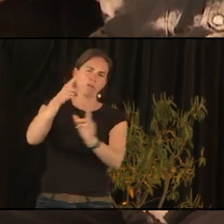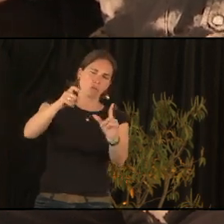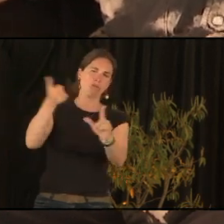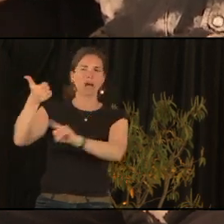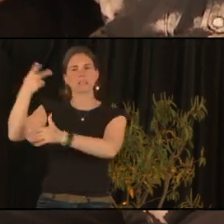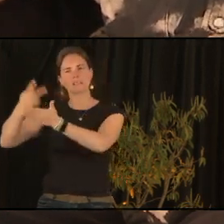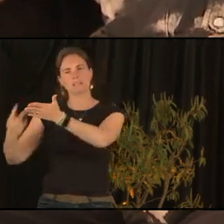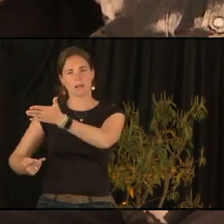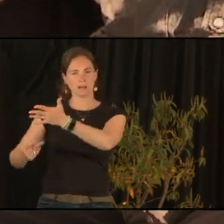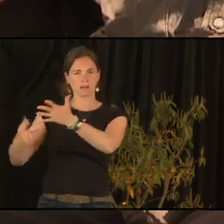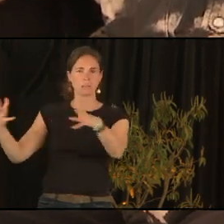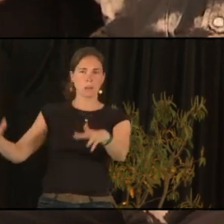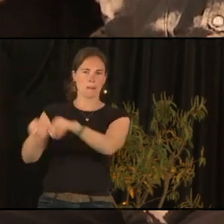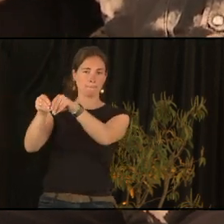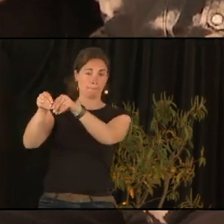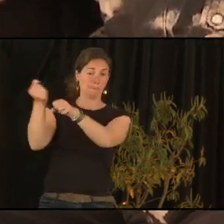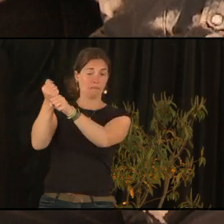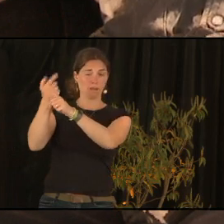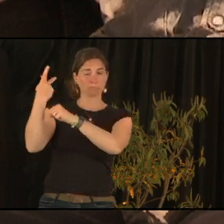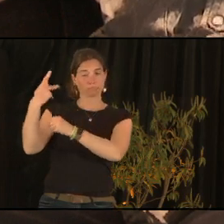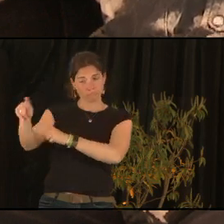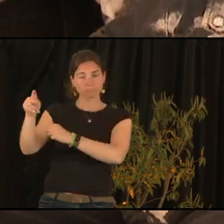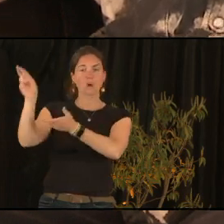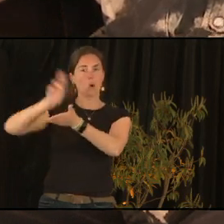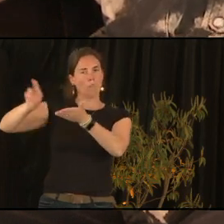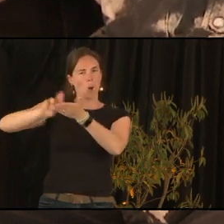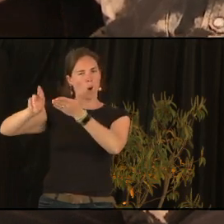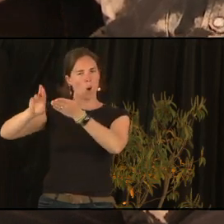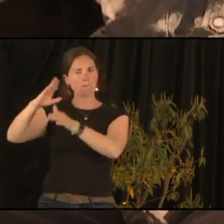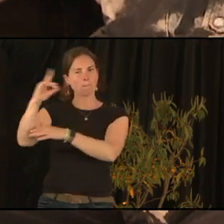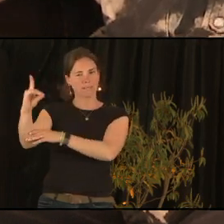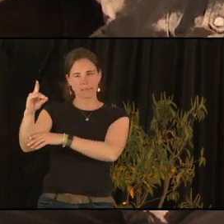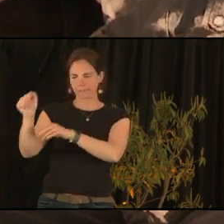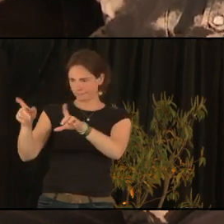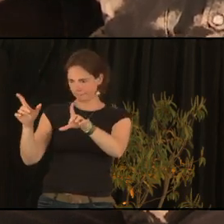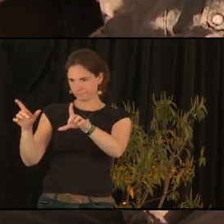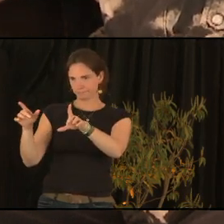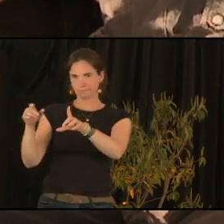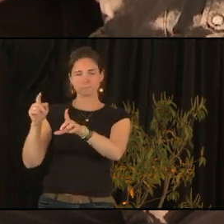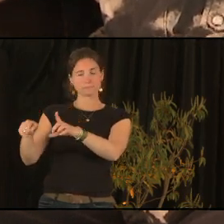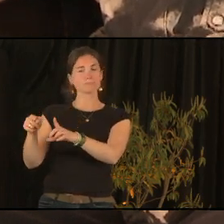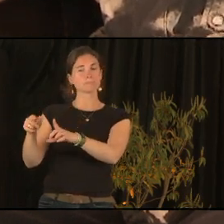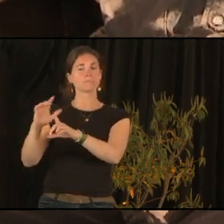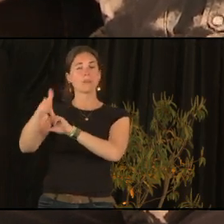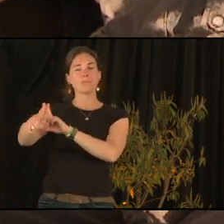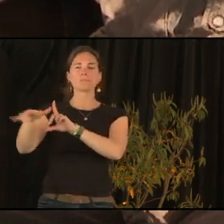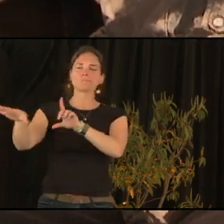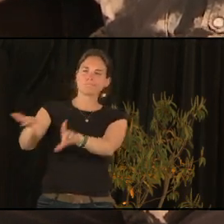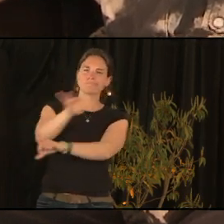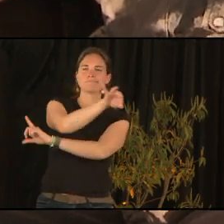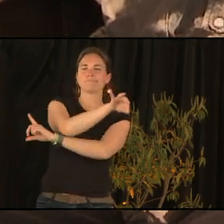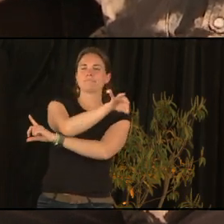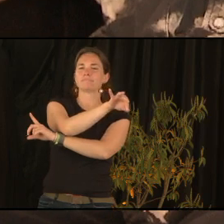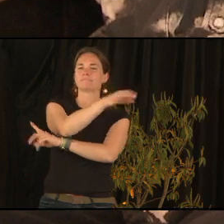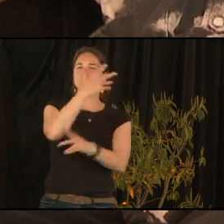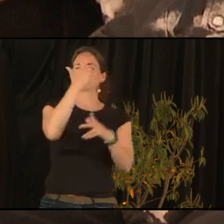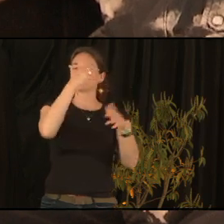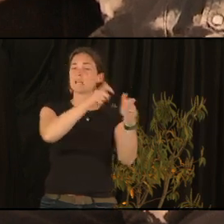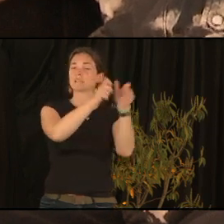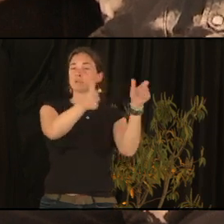illustrateur. Travail magnifique. Et dans ce roman graphique, ils ont été invités par l'Institut Polaire Arctique pour